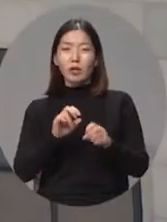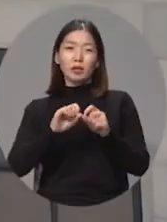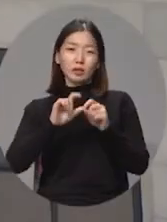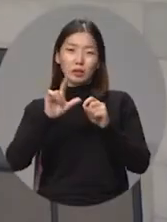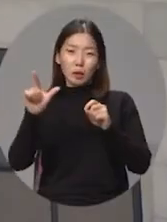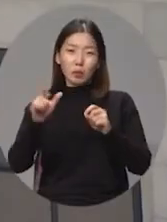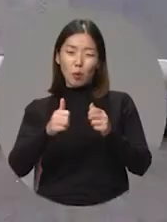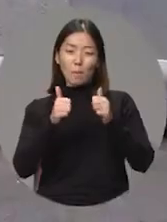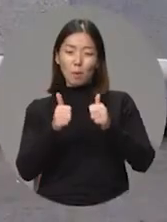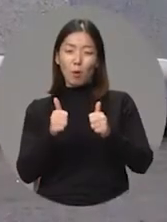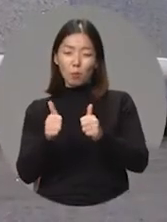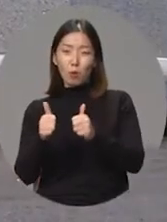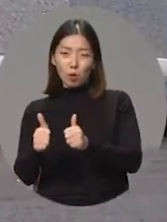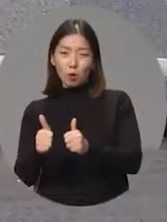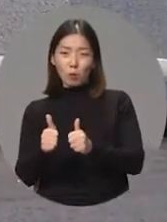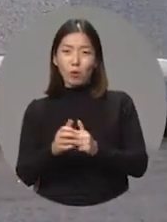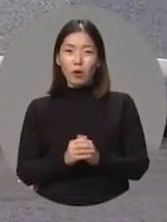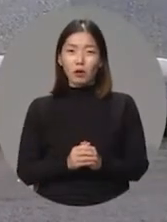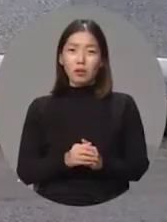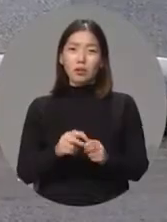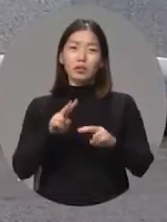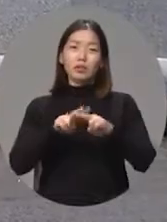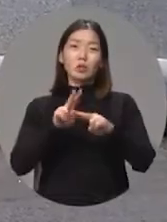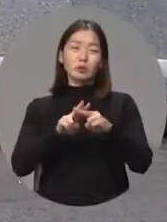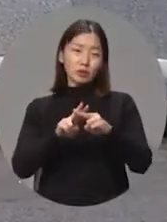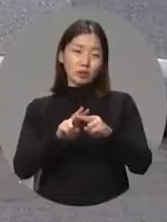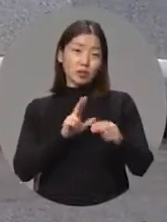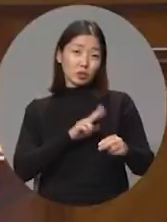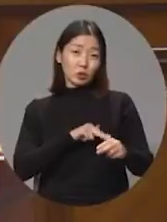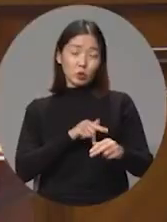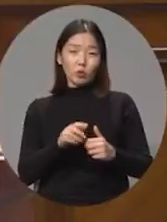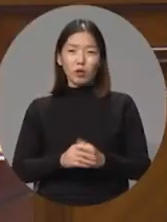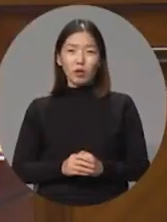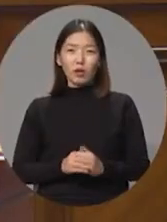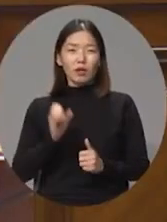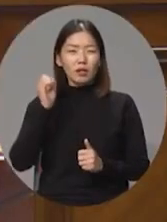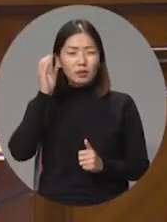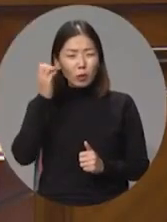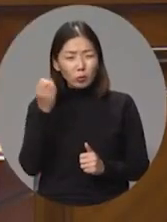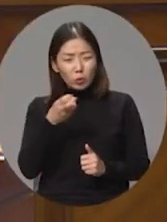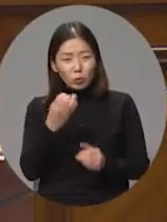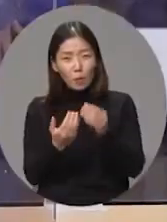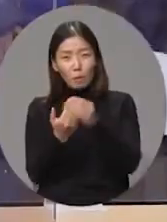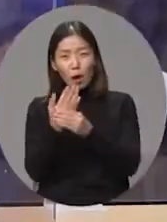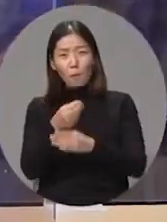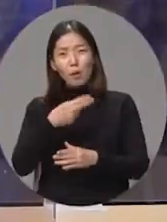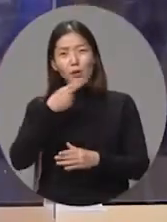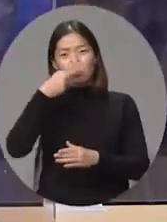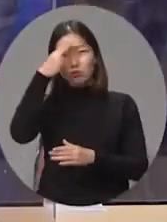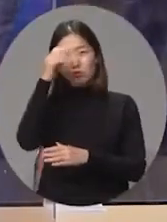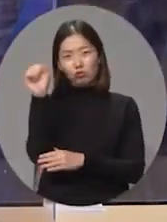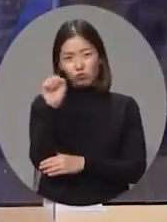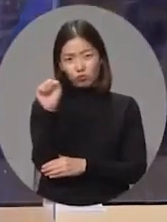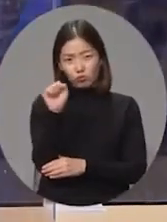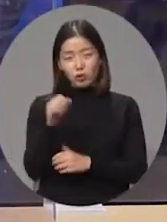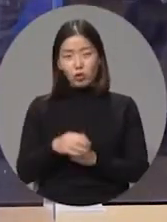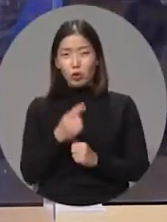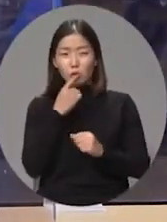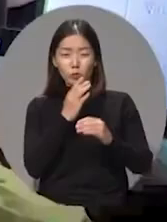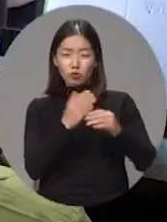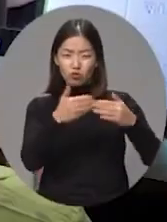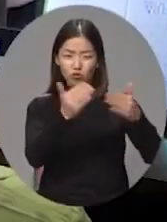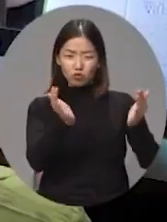대부분을 재판을 받으며 채운 정읍시 의회. 잊을만 하면 터지는 음주운전까지.